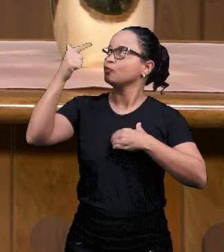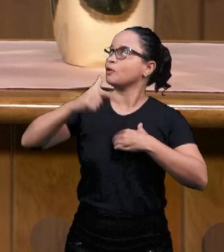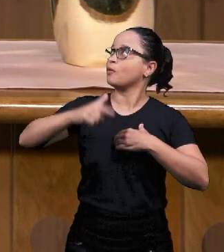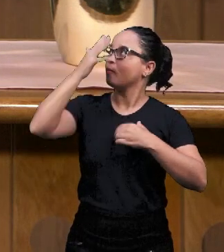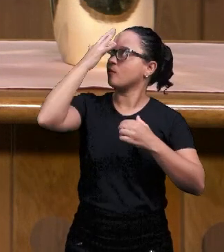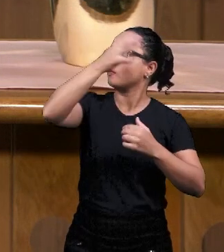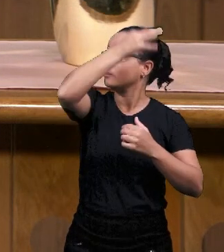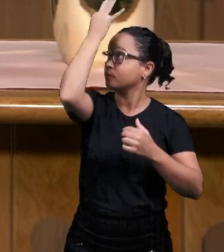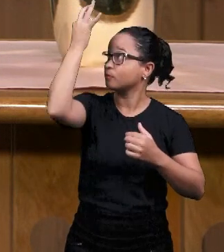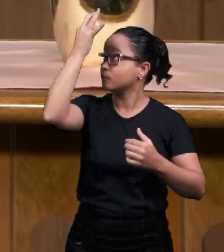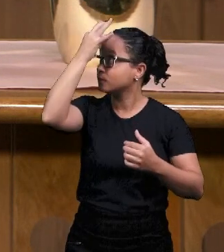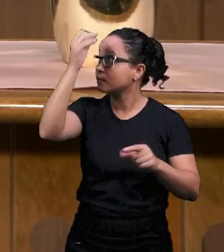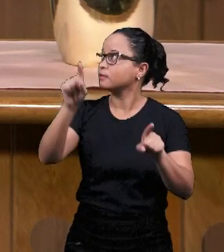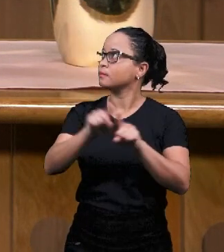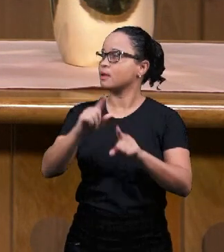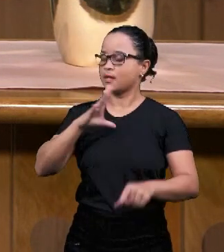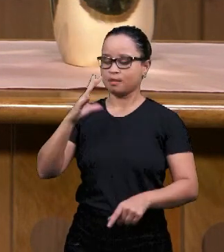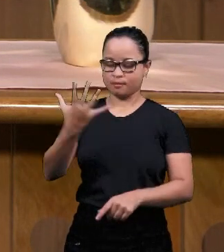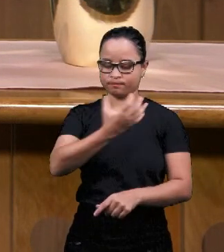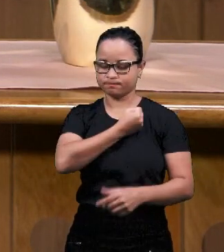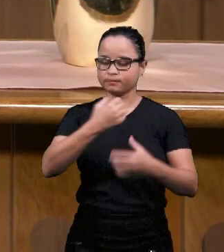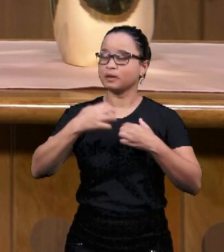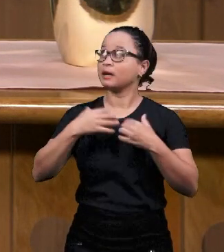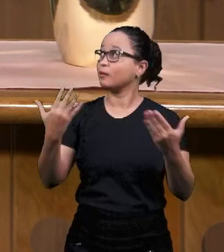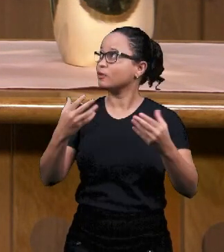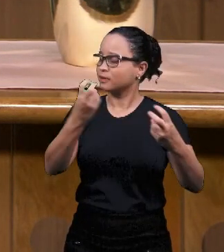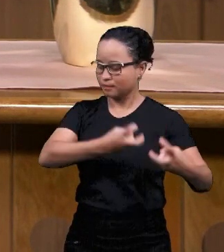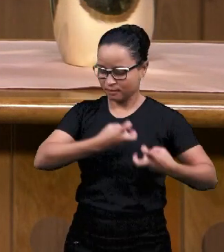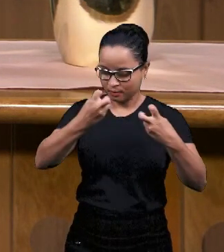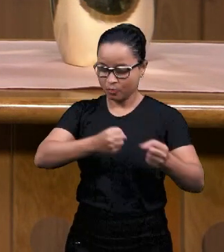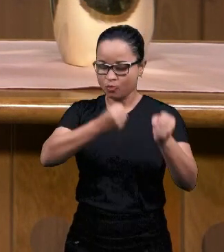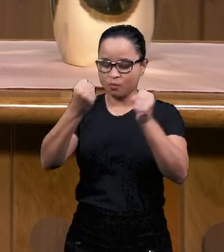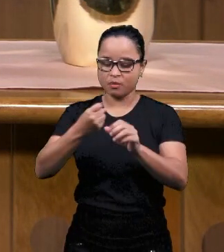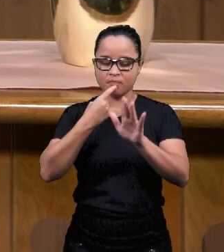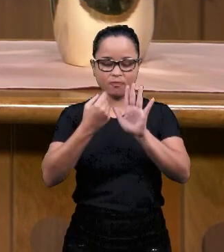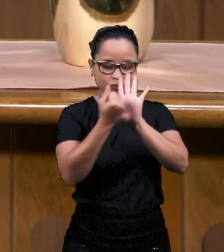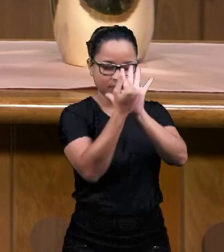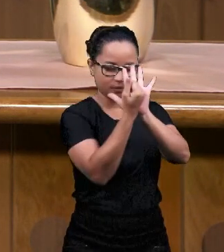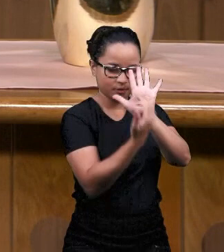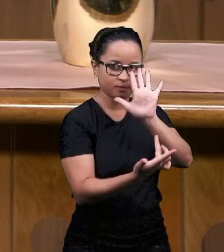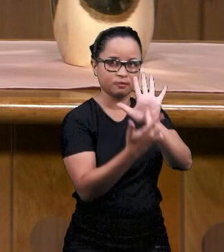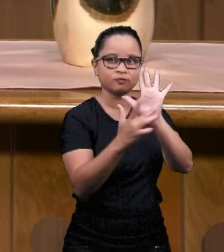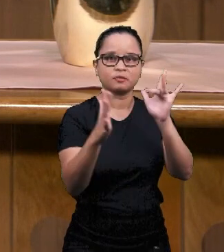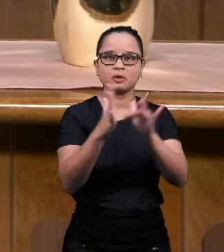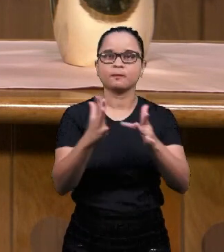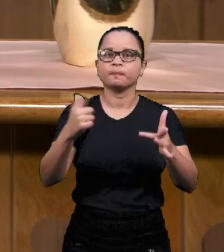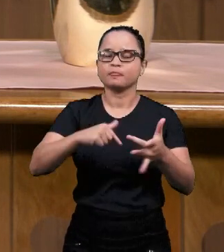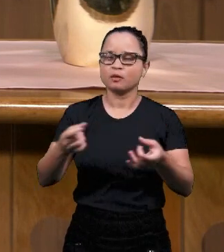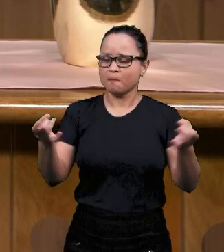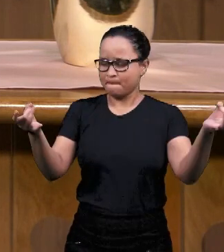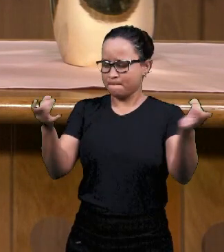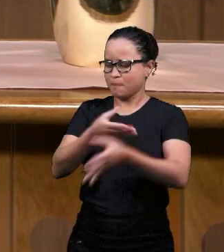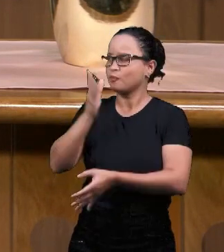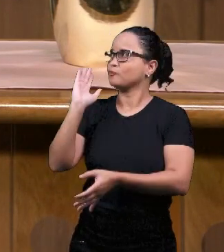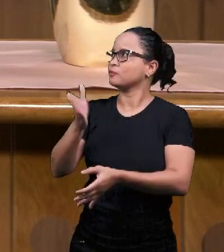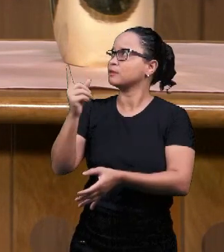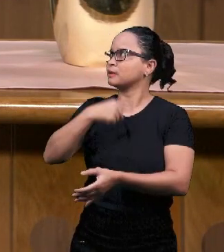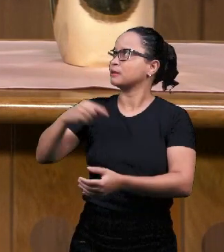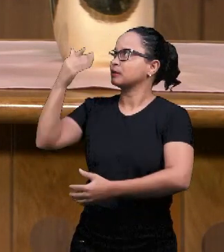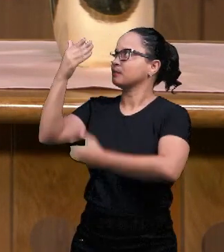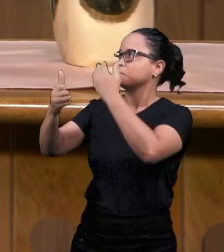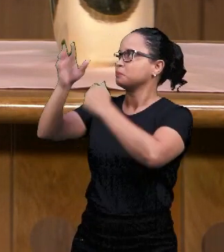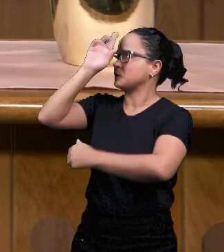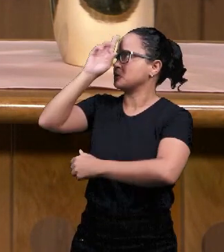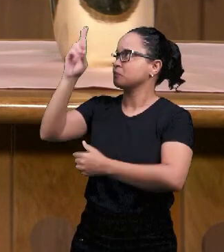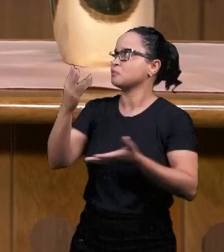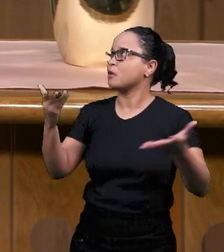обновление, спасение, и мы взываем к Тебе, чтобы силой крови мы были приготовлены, были в состоянии